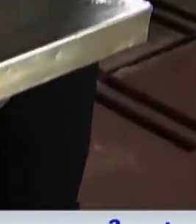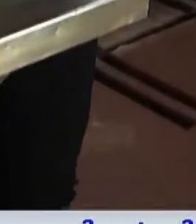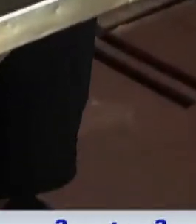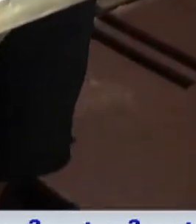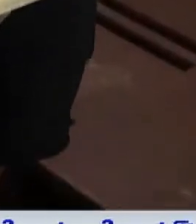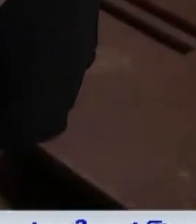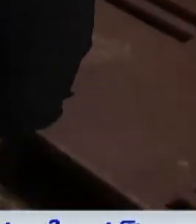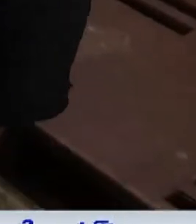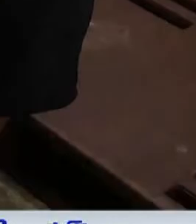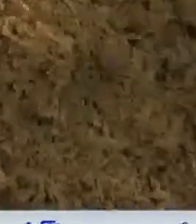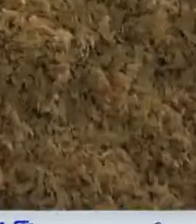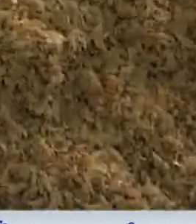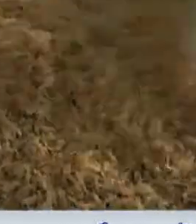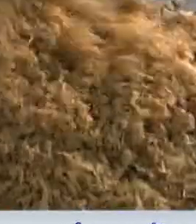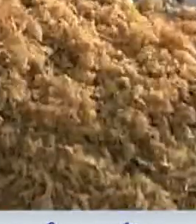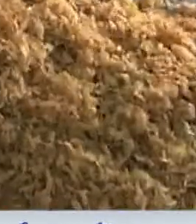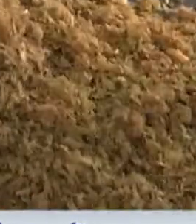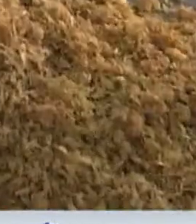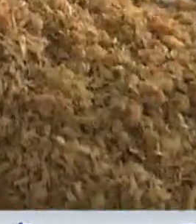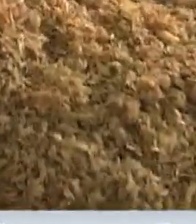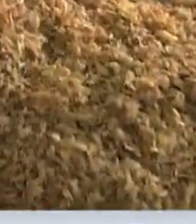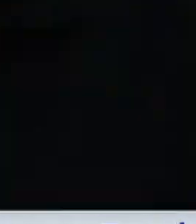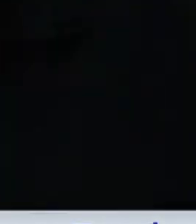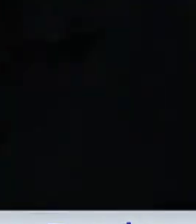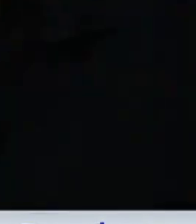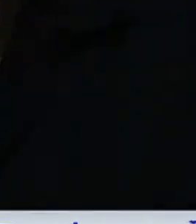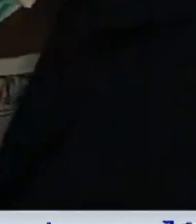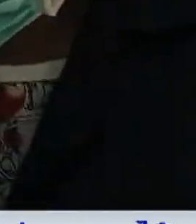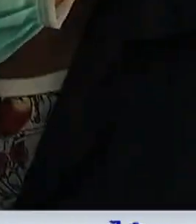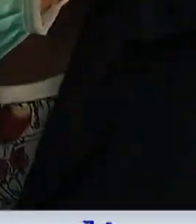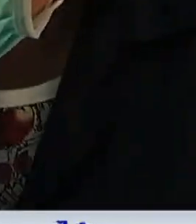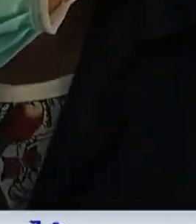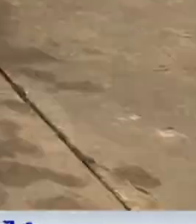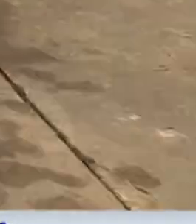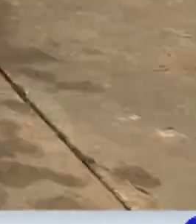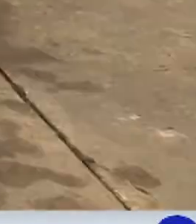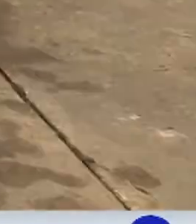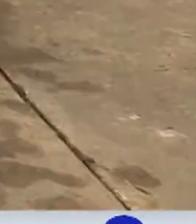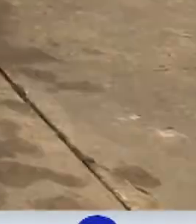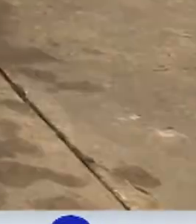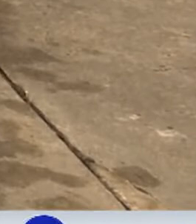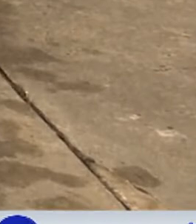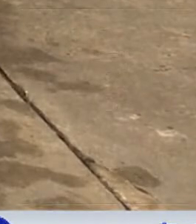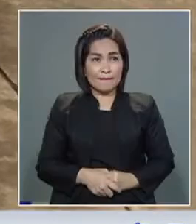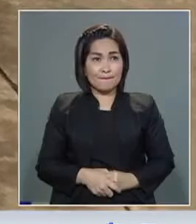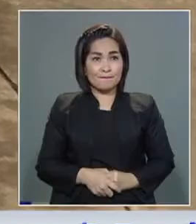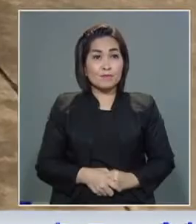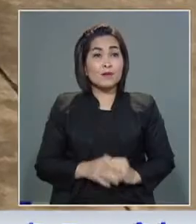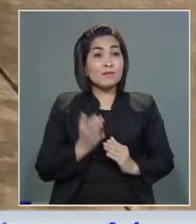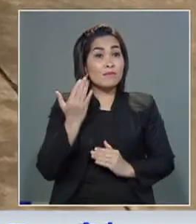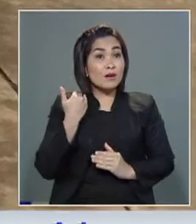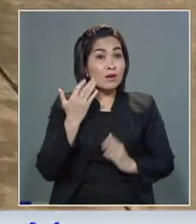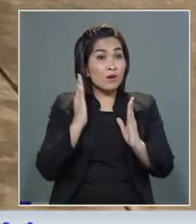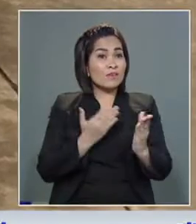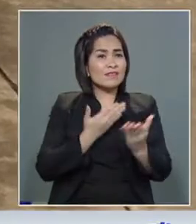ทกสเป็นอย่างมากเลยนะ ที ่เข้ามาสนับสนุนกับกลุ่มของเราหมู่บ้านของเราเมื่อก่อนนี่นะคะแม่ค้าเข้ามาตั้ง